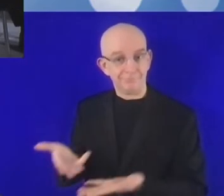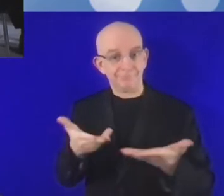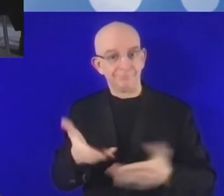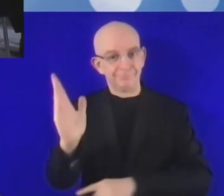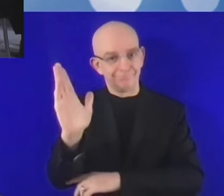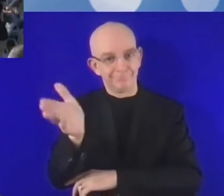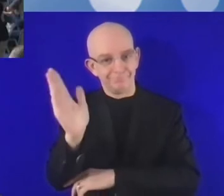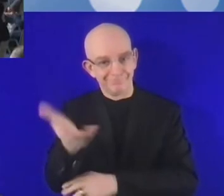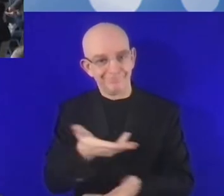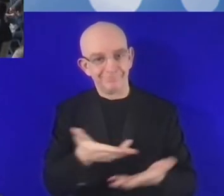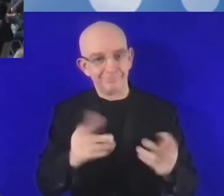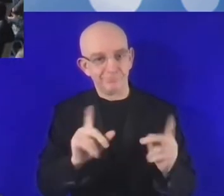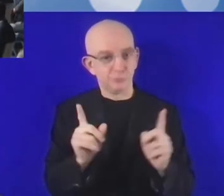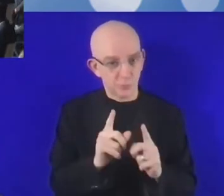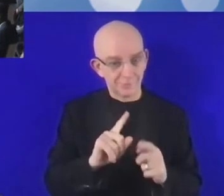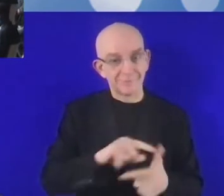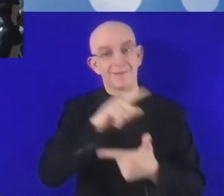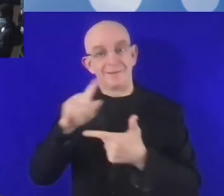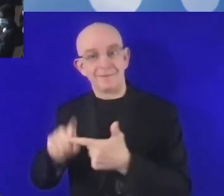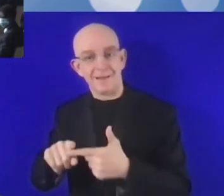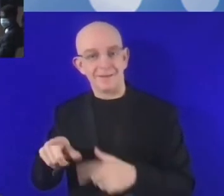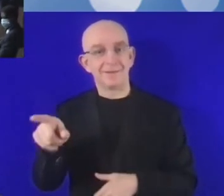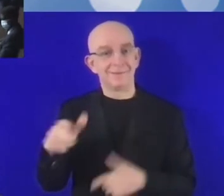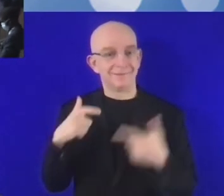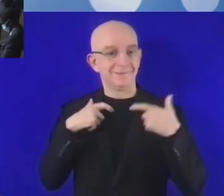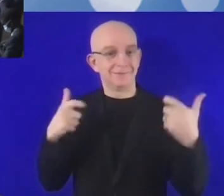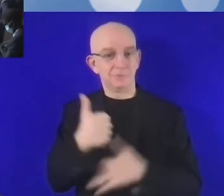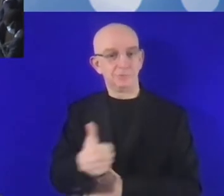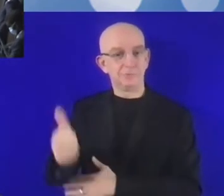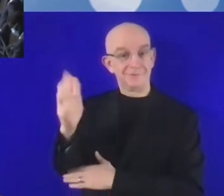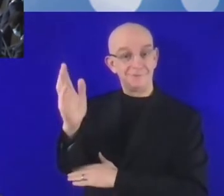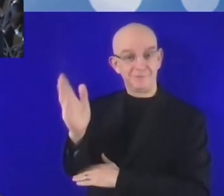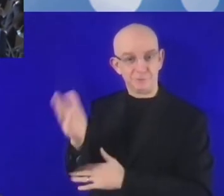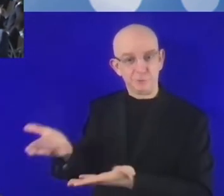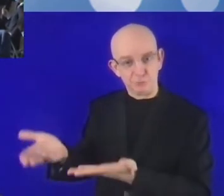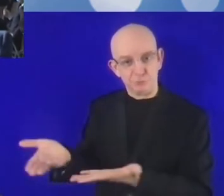Monsieur le vice-secrétaire, si vous voulez bien me rejoindre.